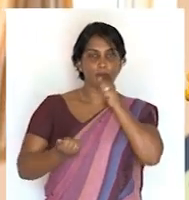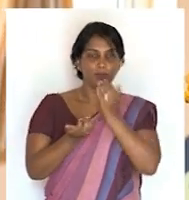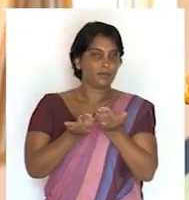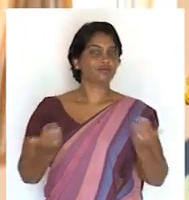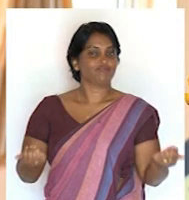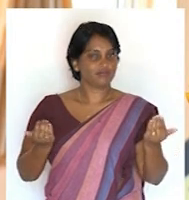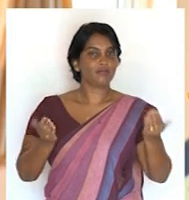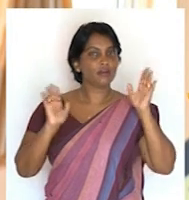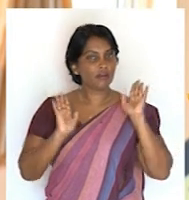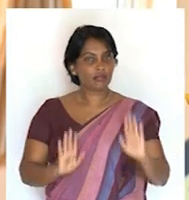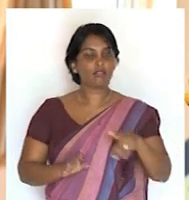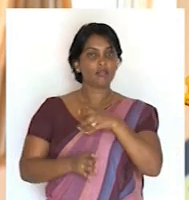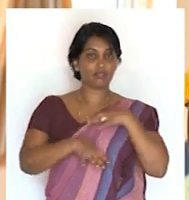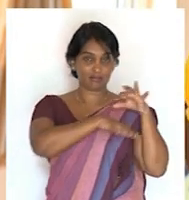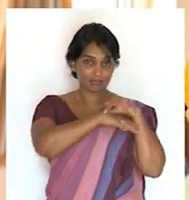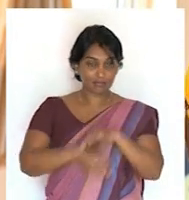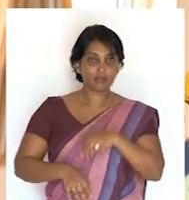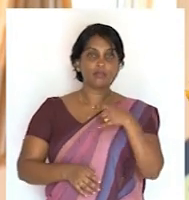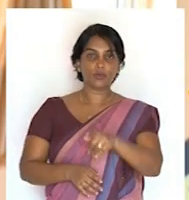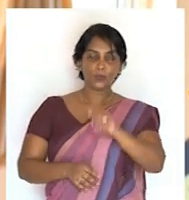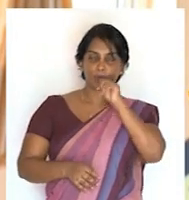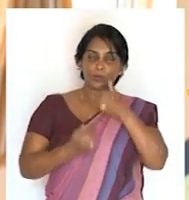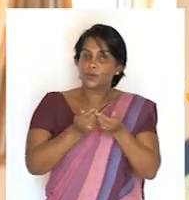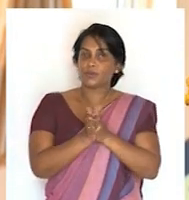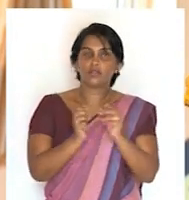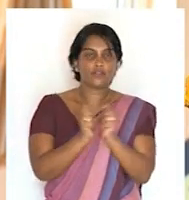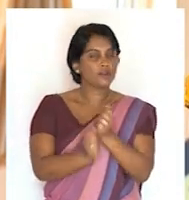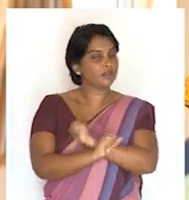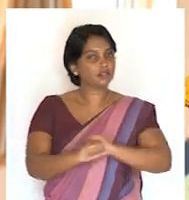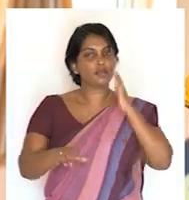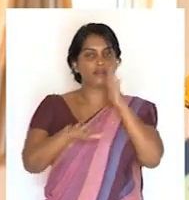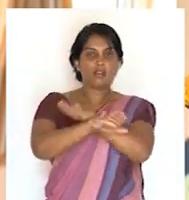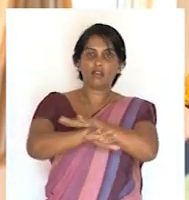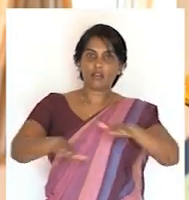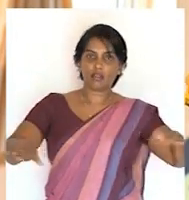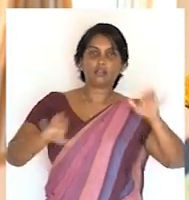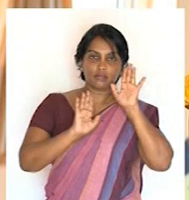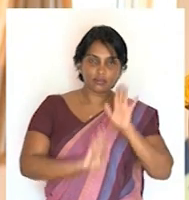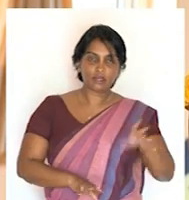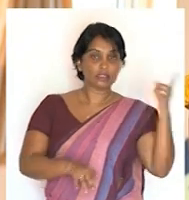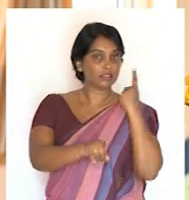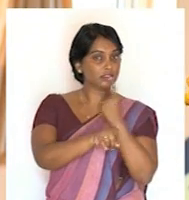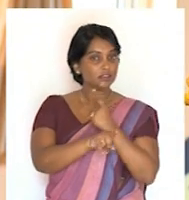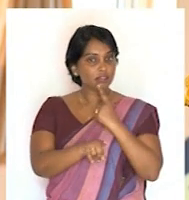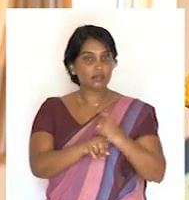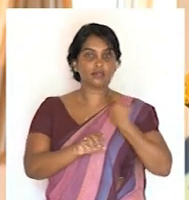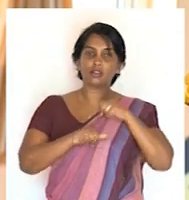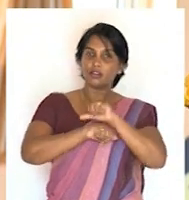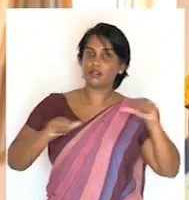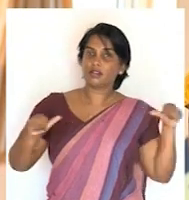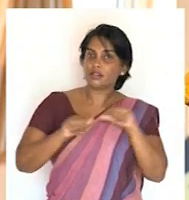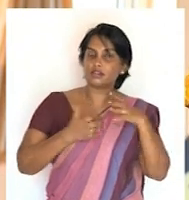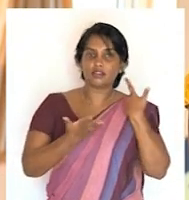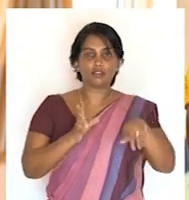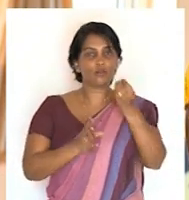ගේනකොට මං හරහට අරගෙන ආවේ. ඒ එනකොට මෙයාට කිසිම වැඩක් කරගන්න බෑ. මුණින් අතර දාලමයි තිබුණේ. මෙහෙ ටීචර්ස්ලා